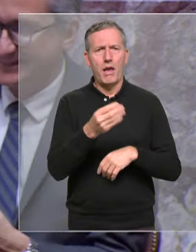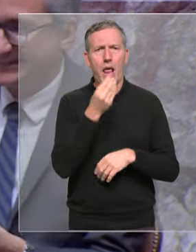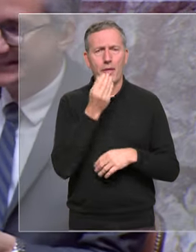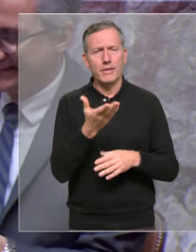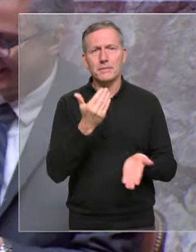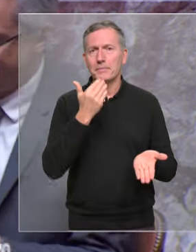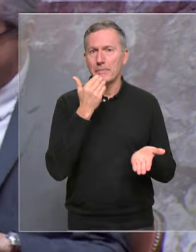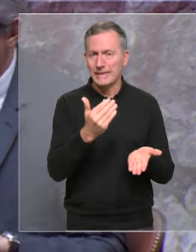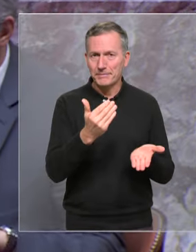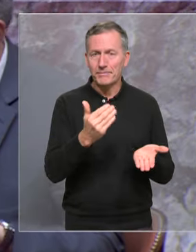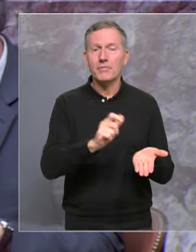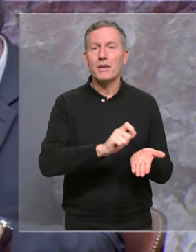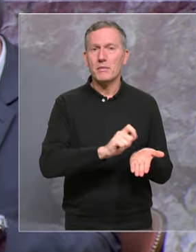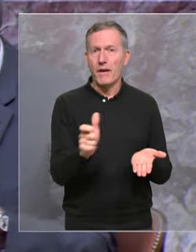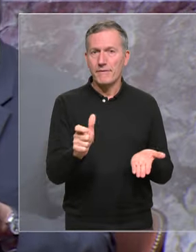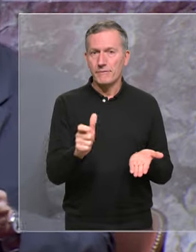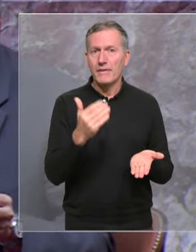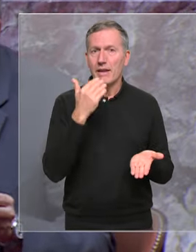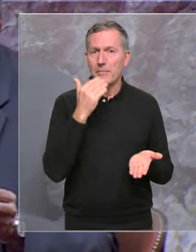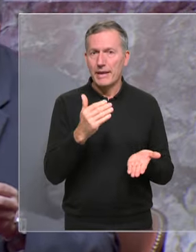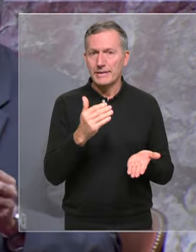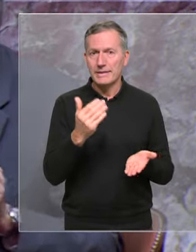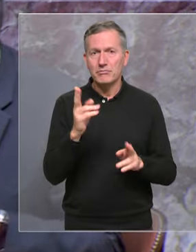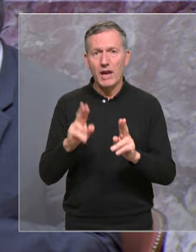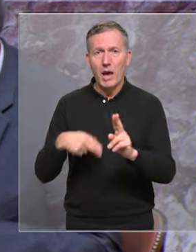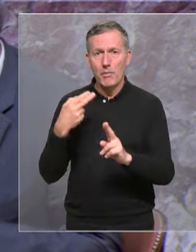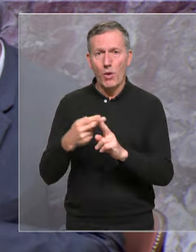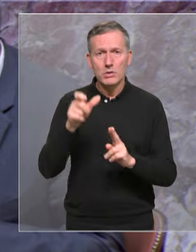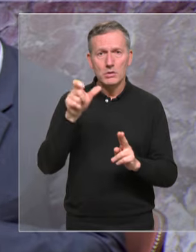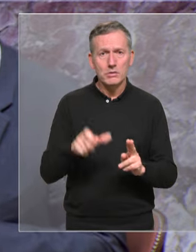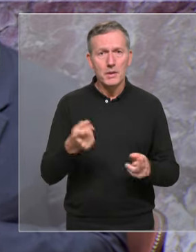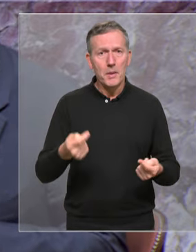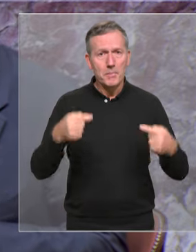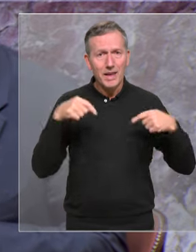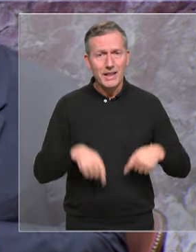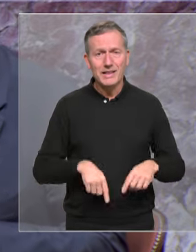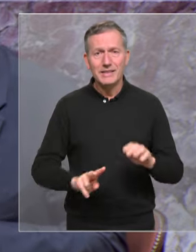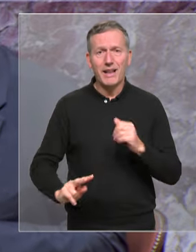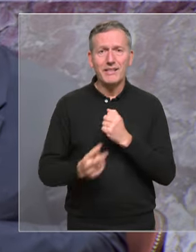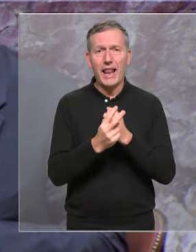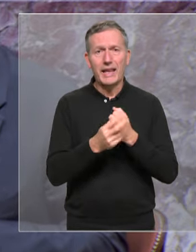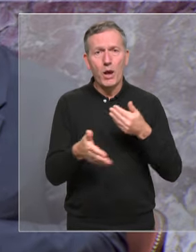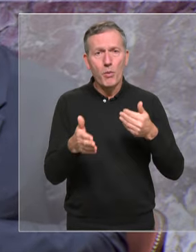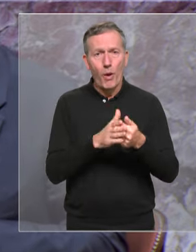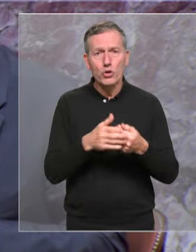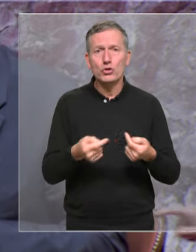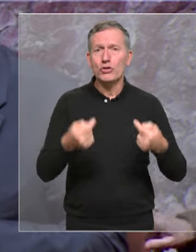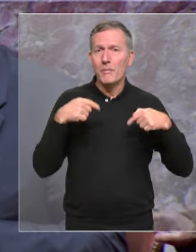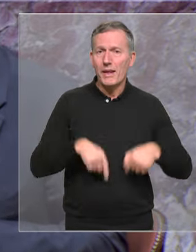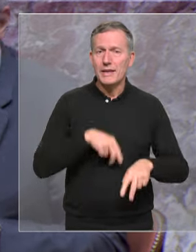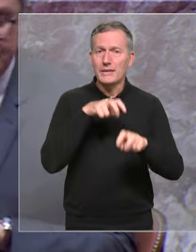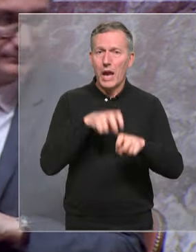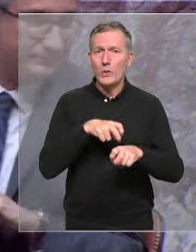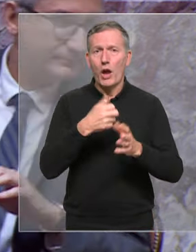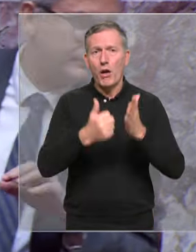vous remercie. La parole est à Madame Agnès Pannier-Runacher, ministre déléguée auprès du ministre de l'Agriculture et de la